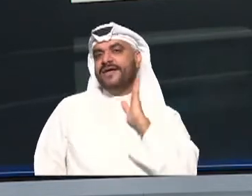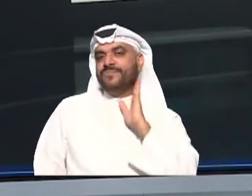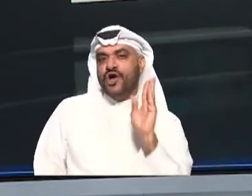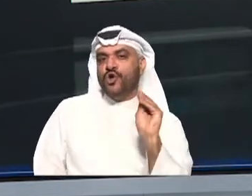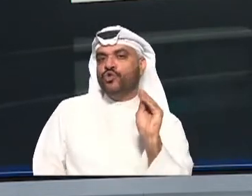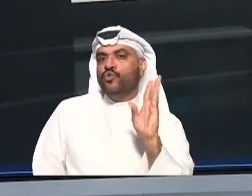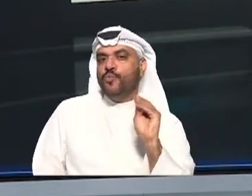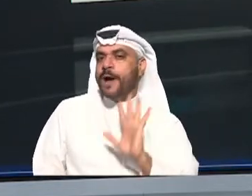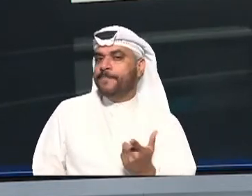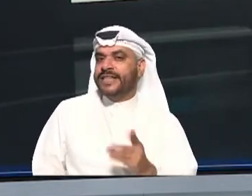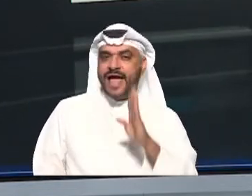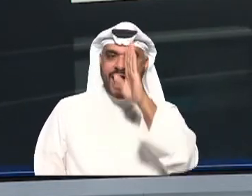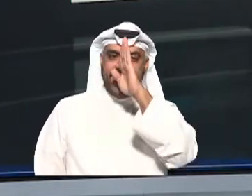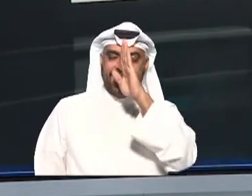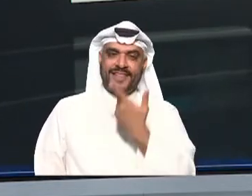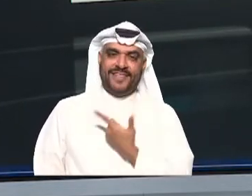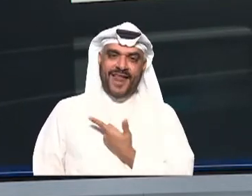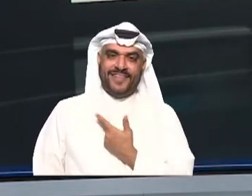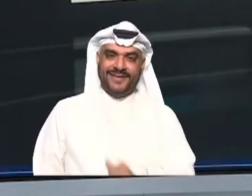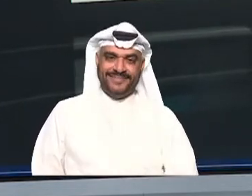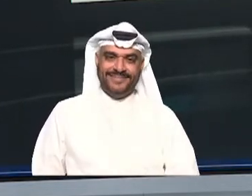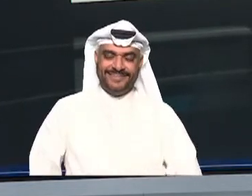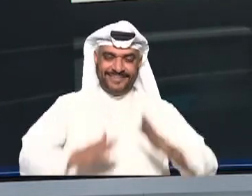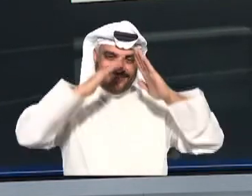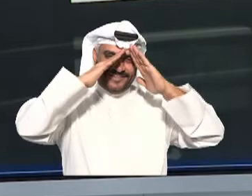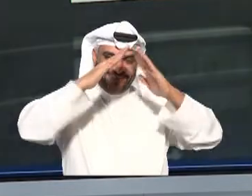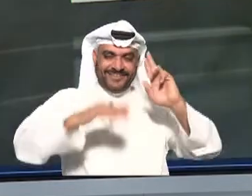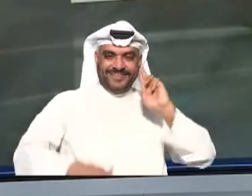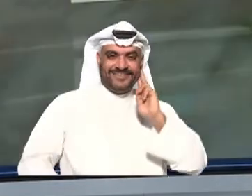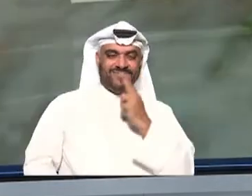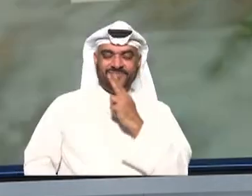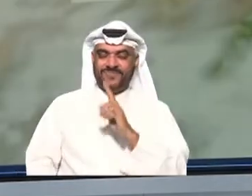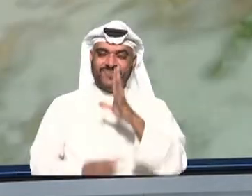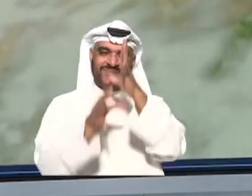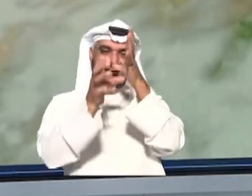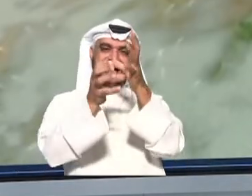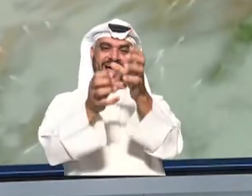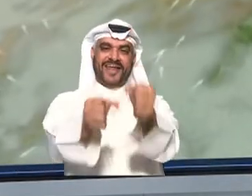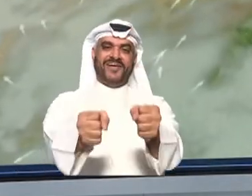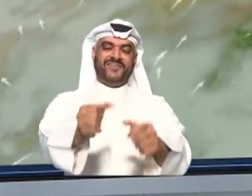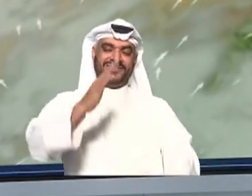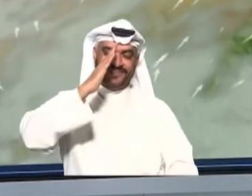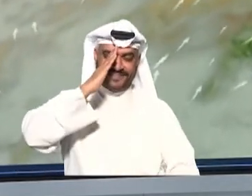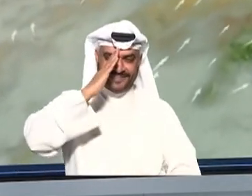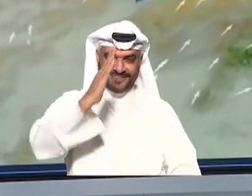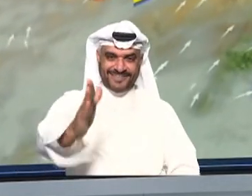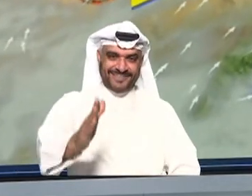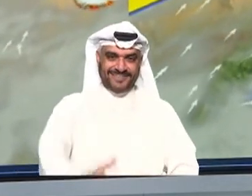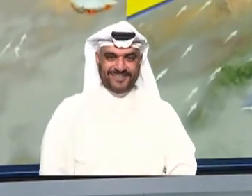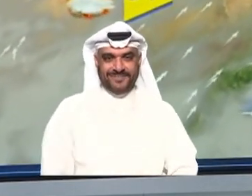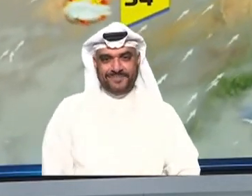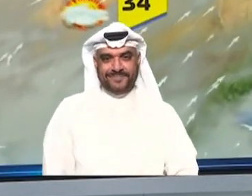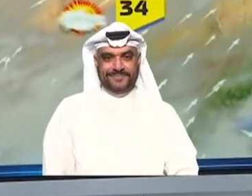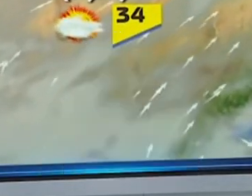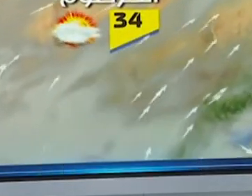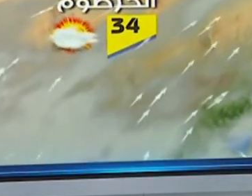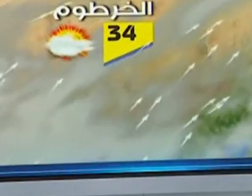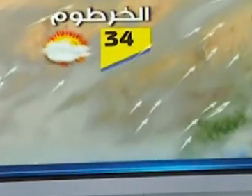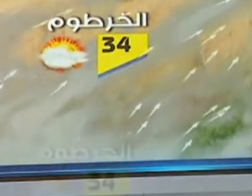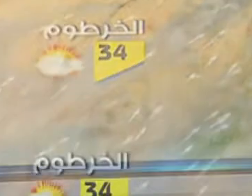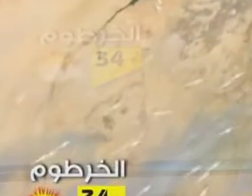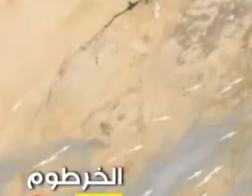المناطق. أعزائي المشاهدين أشكركم على حسن المتابعة، ولا نأخذكم في جولة مع درجات الحرارة في بعض العواصم العربية والعالمية.